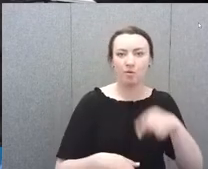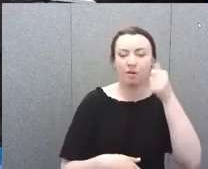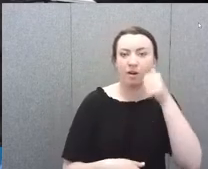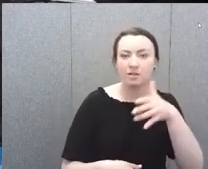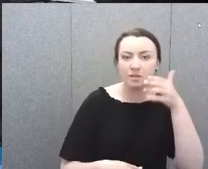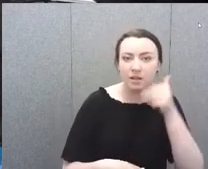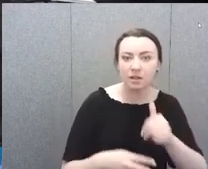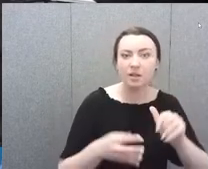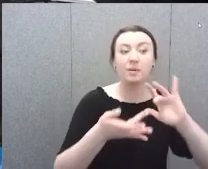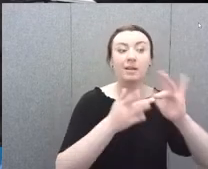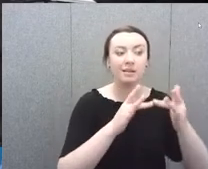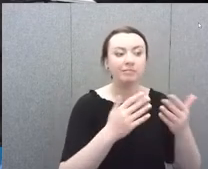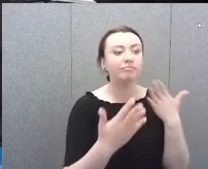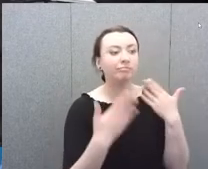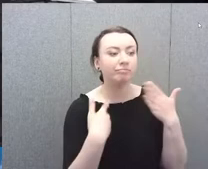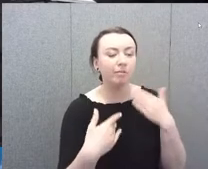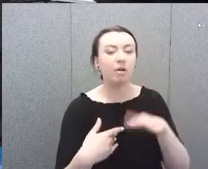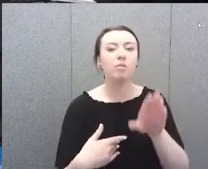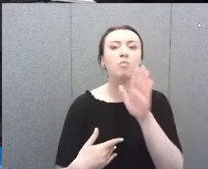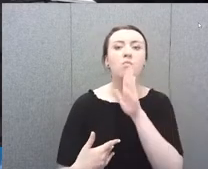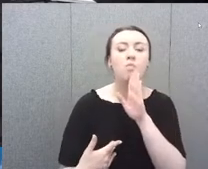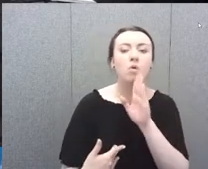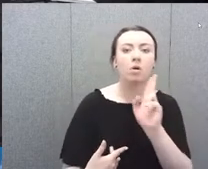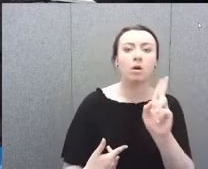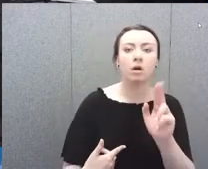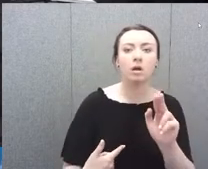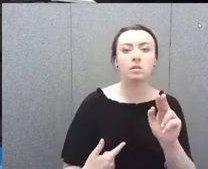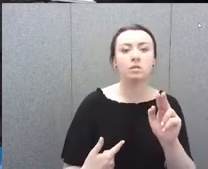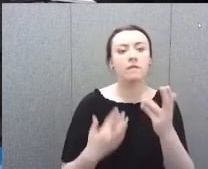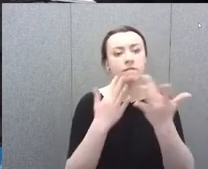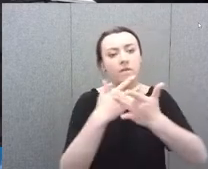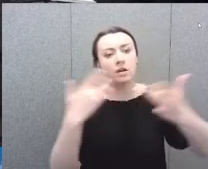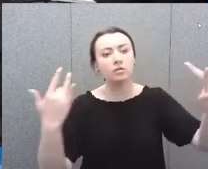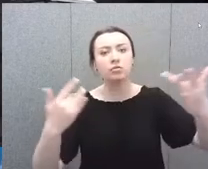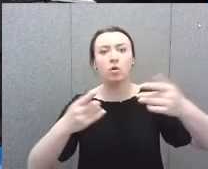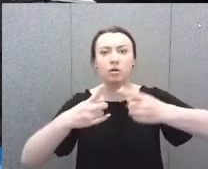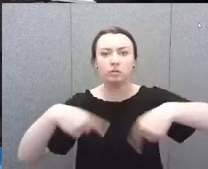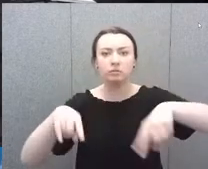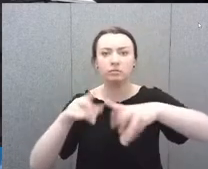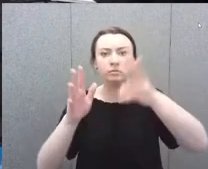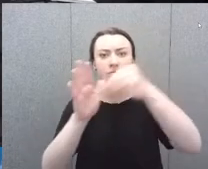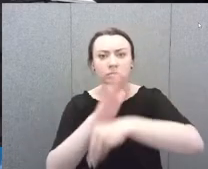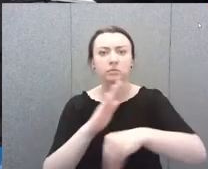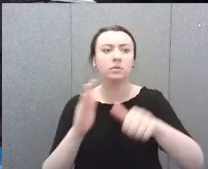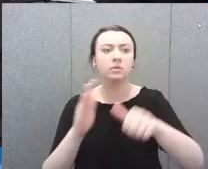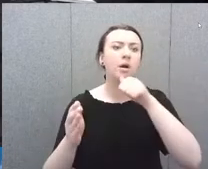влияет на жизнь женщин и также женщин журналистов,